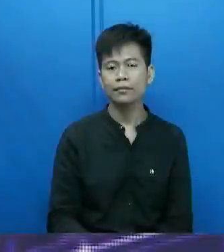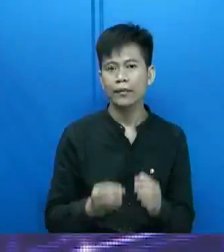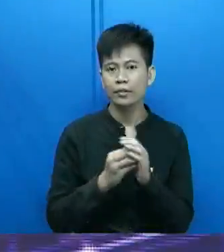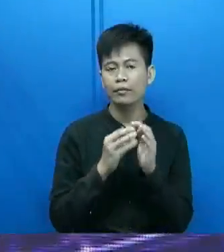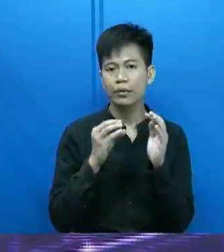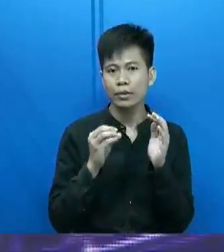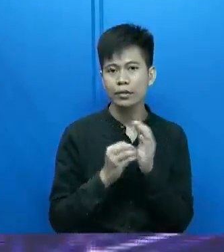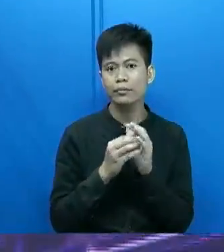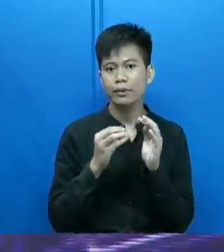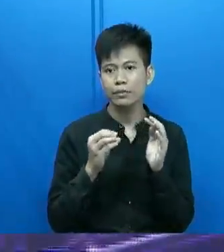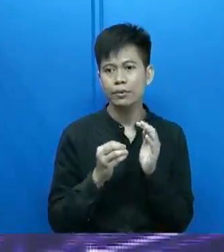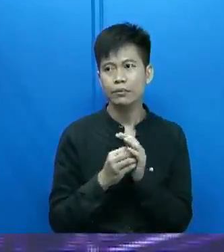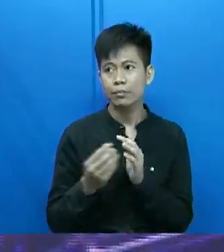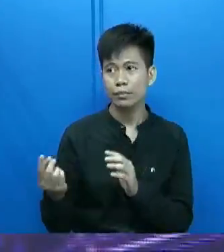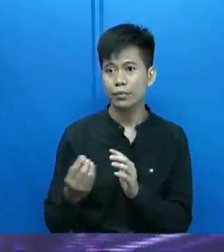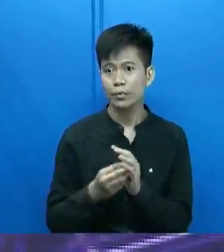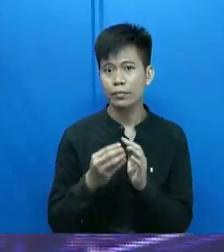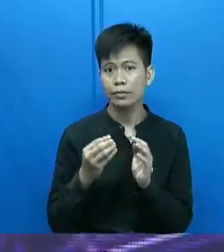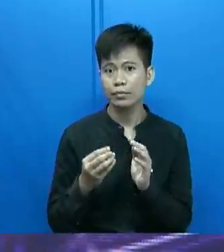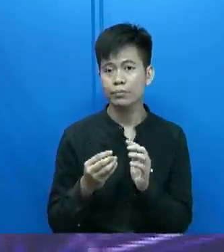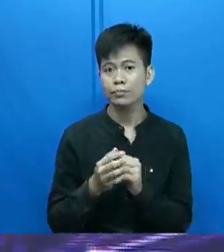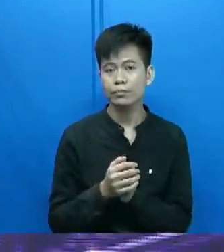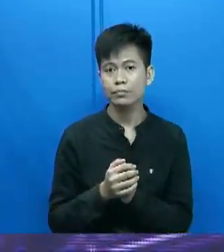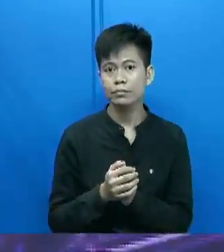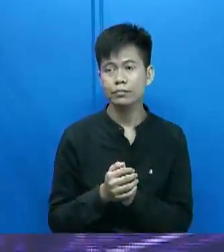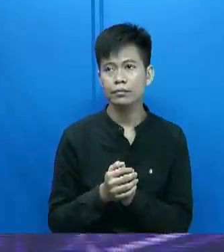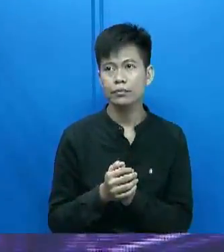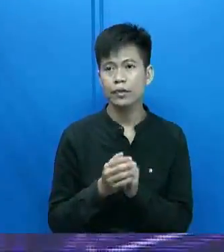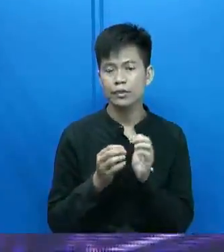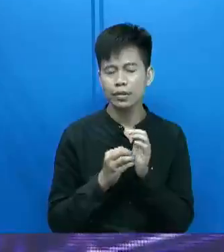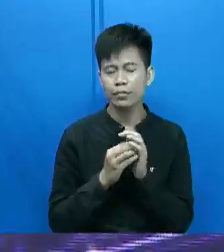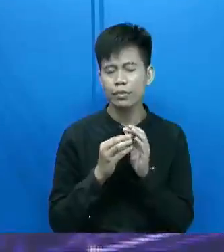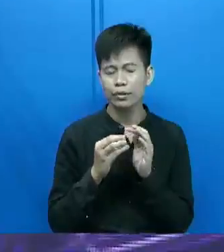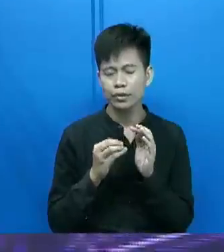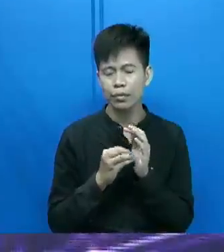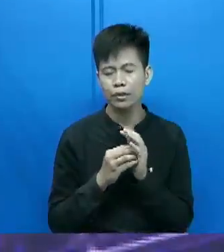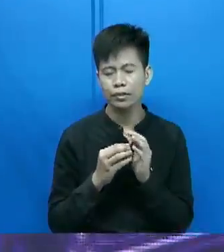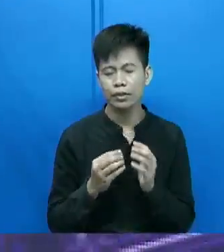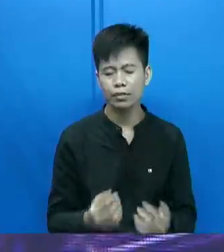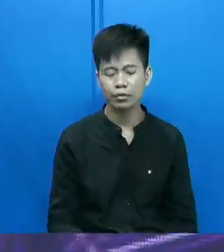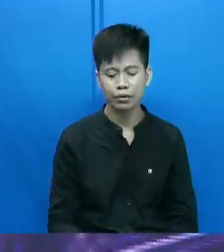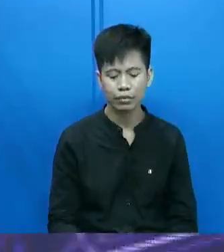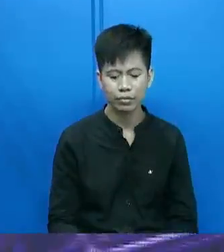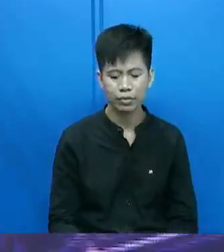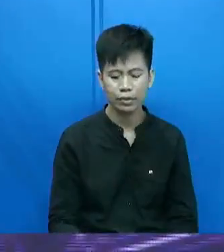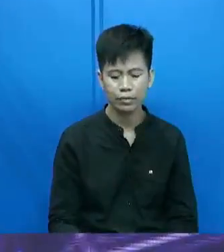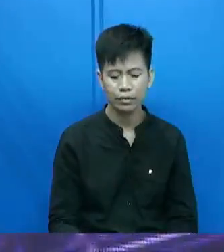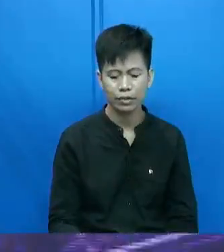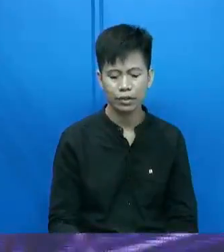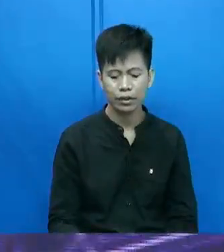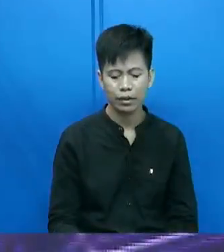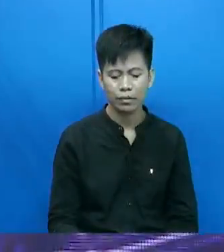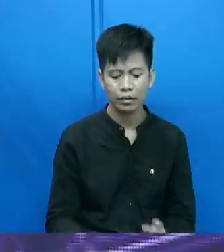استغفر الله العظيم الذي لا اله الا هو الحي القيوم ونتوب اليه. استغفر الله العظيم الذي لا اله الا هو الحي القيوم ونتوب